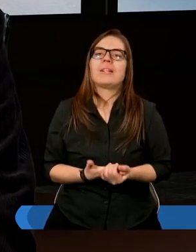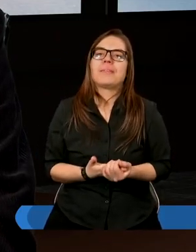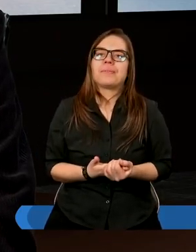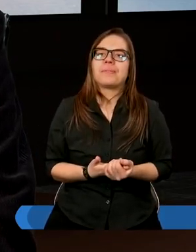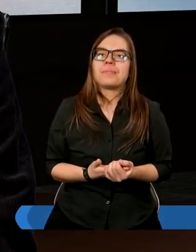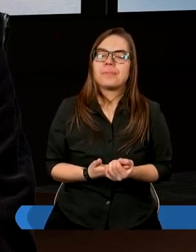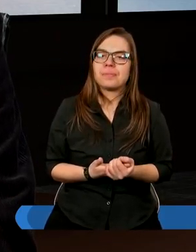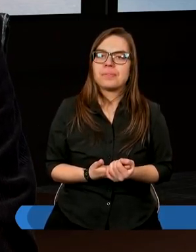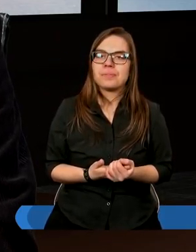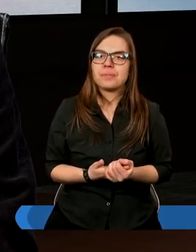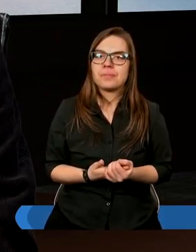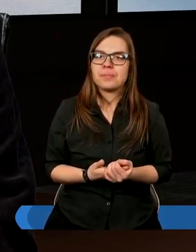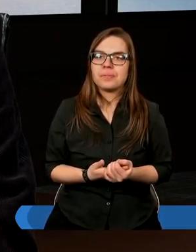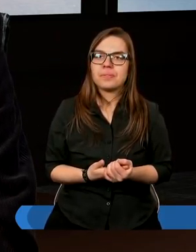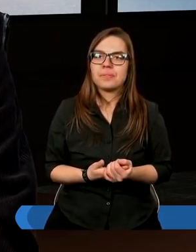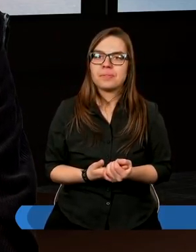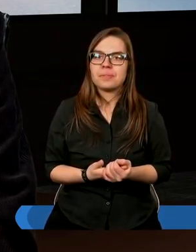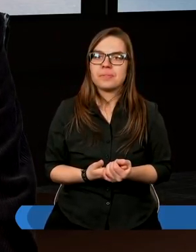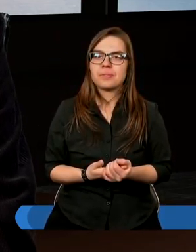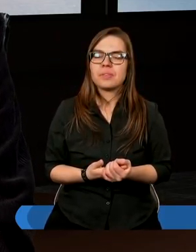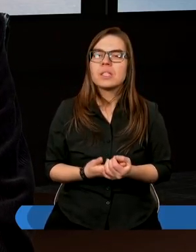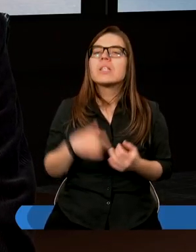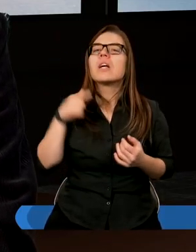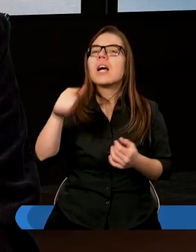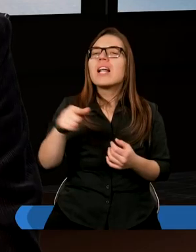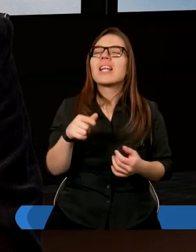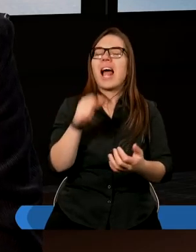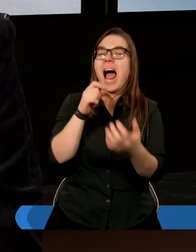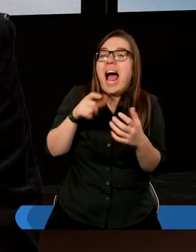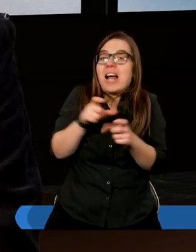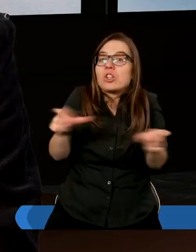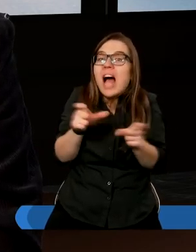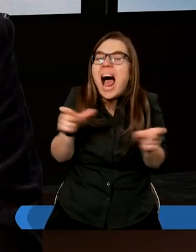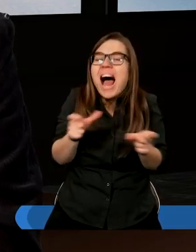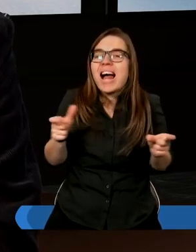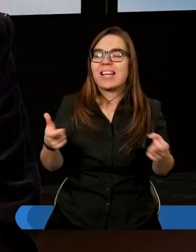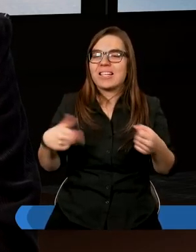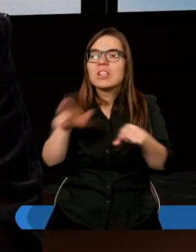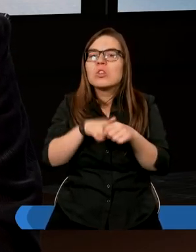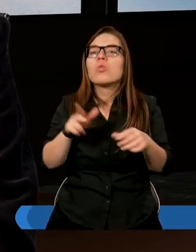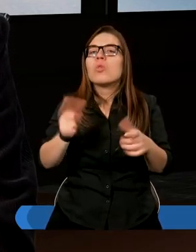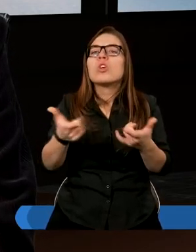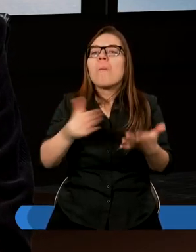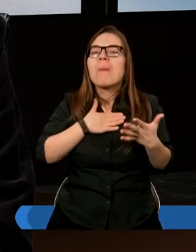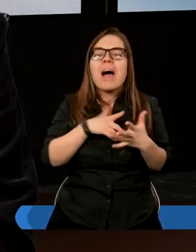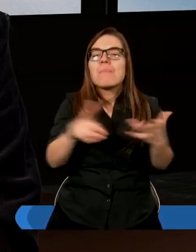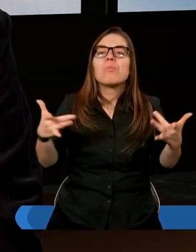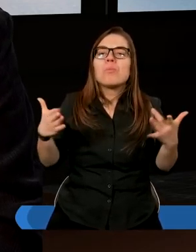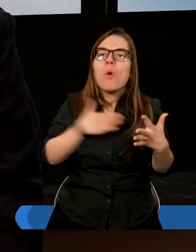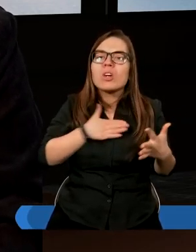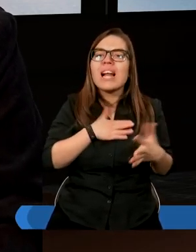że z łaski Twojej żyjemy i z łaski Twojej posiadamy